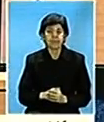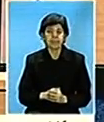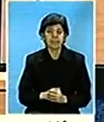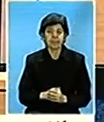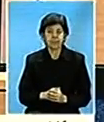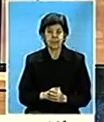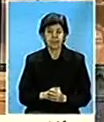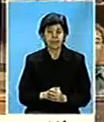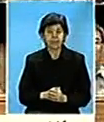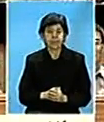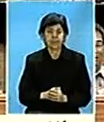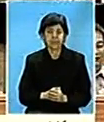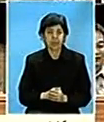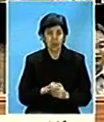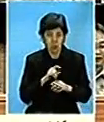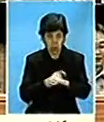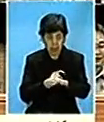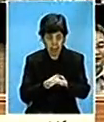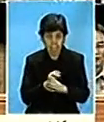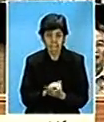ขอบคุณท่านพิเชษครับใช้เวลา